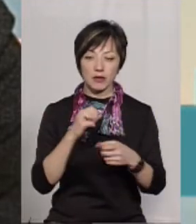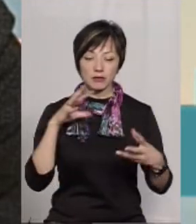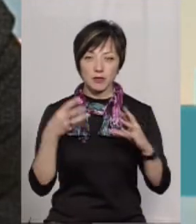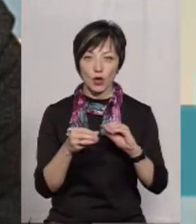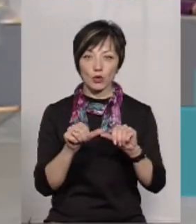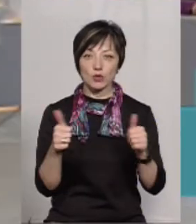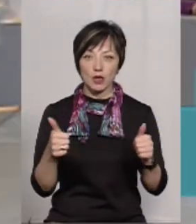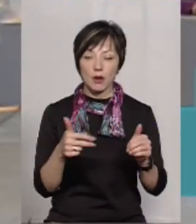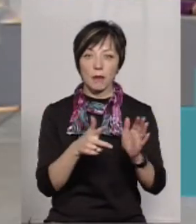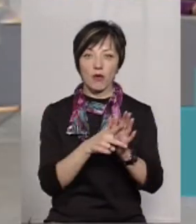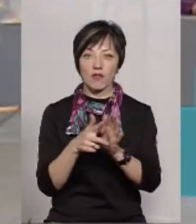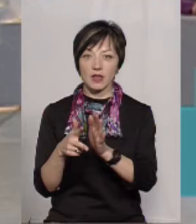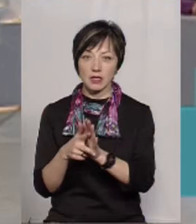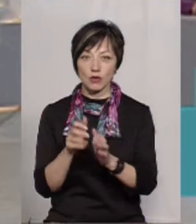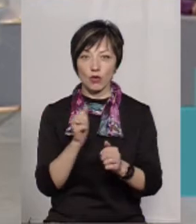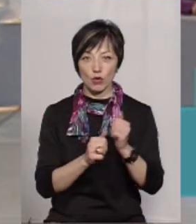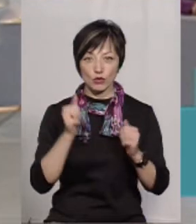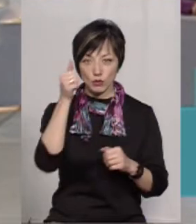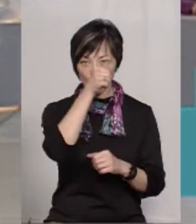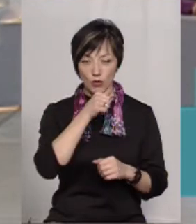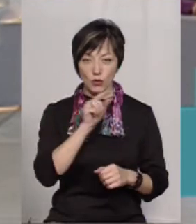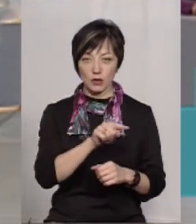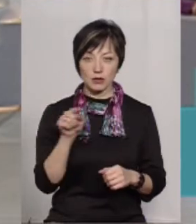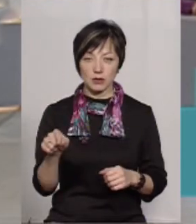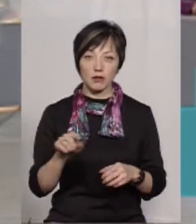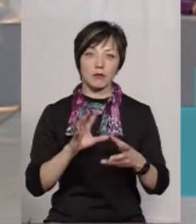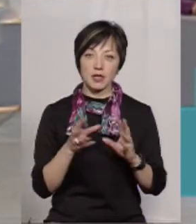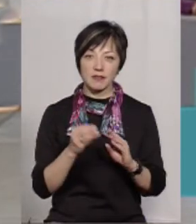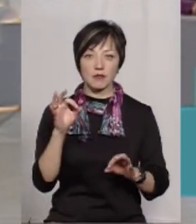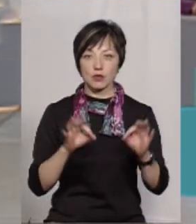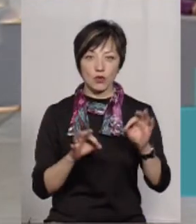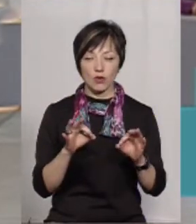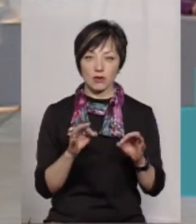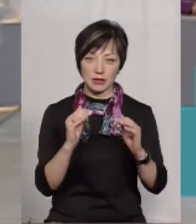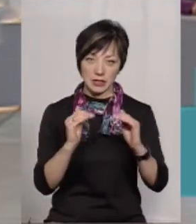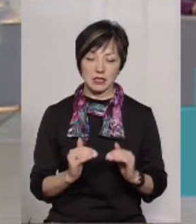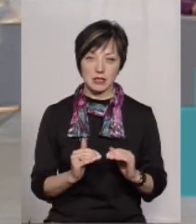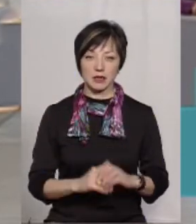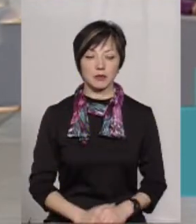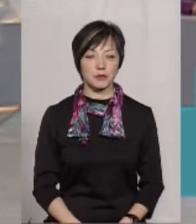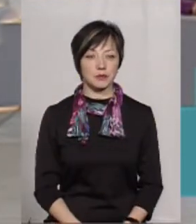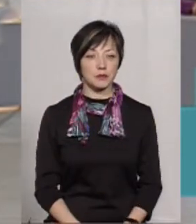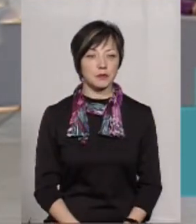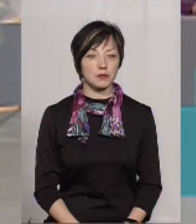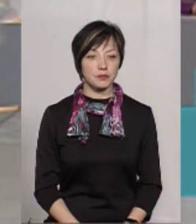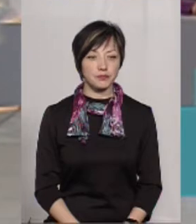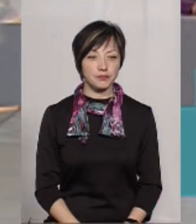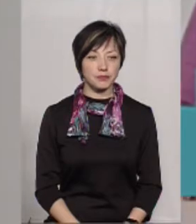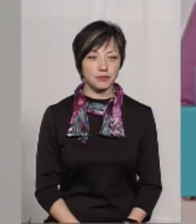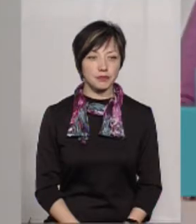статистику, розлучились по 8 пар в кожному із того року. Тобто, в принципі, відсоток, я вважаю, це зовсім малий.